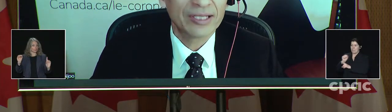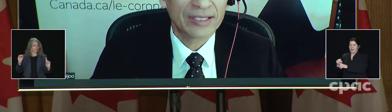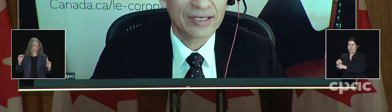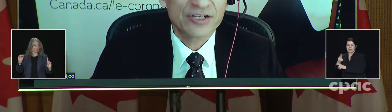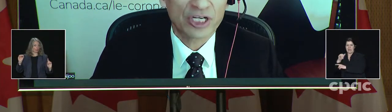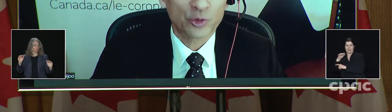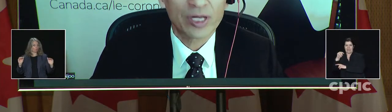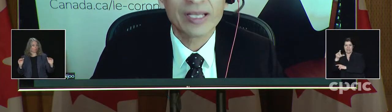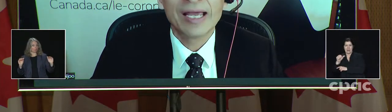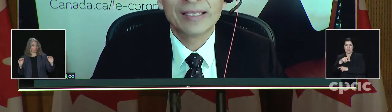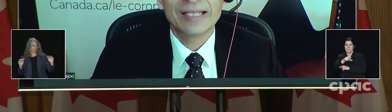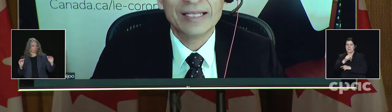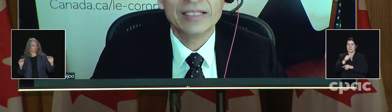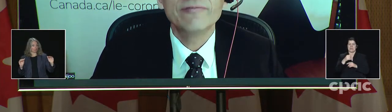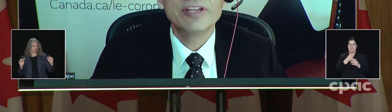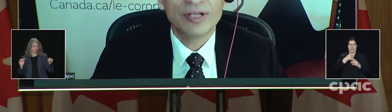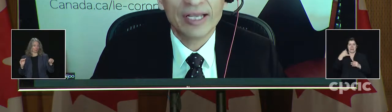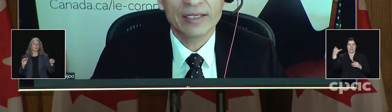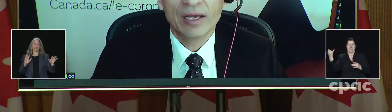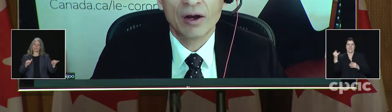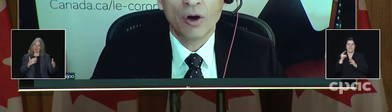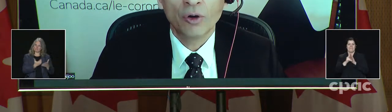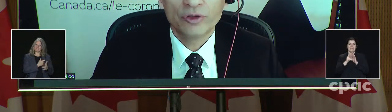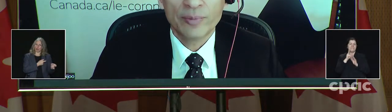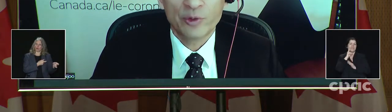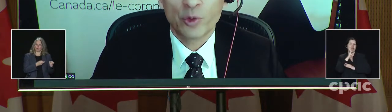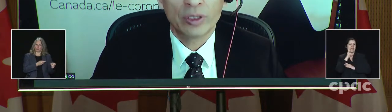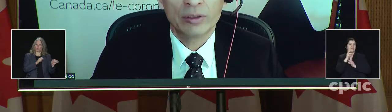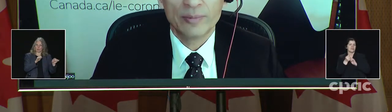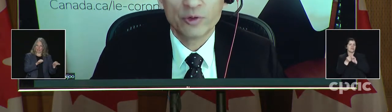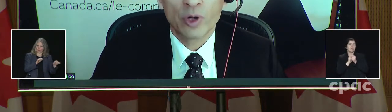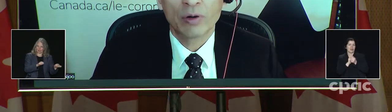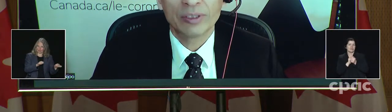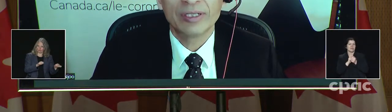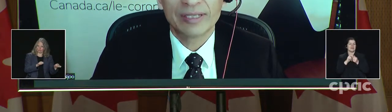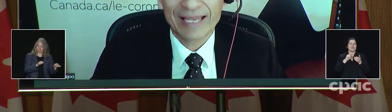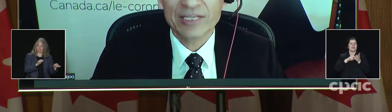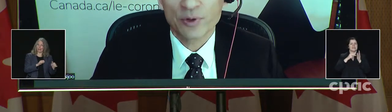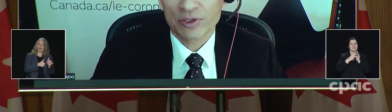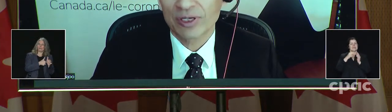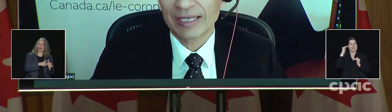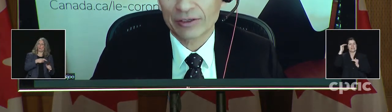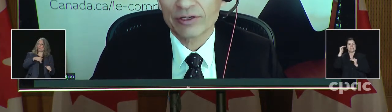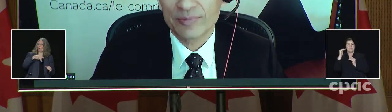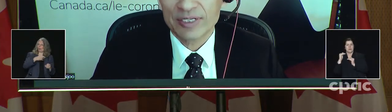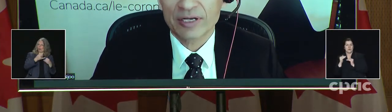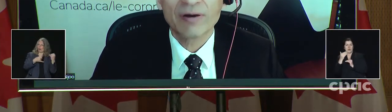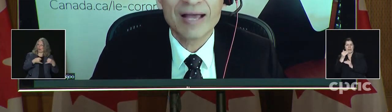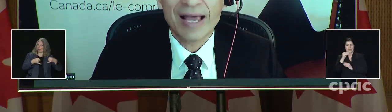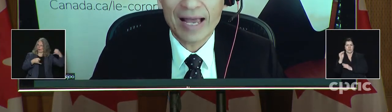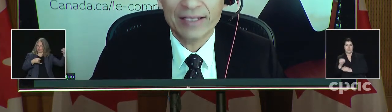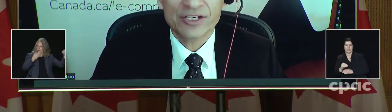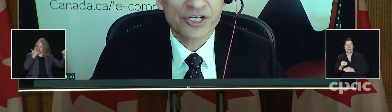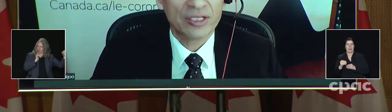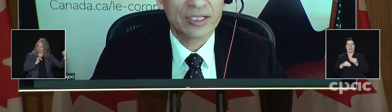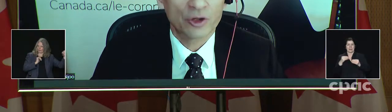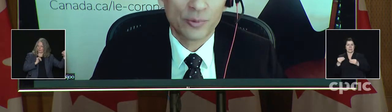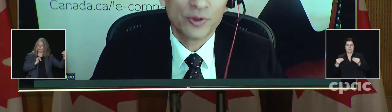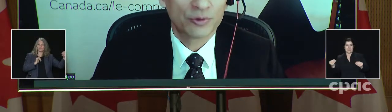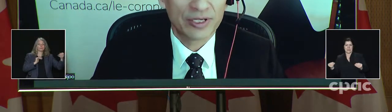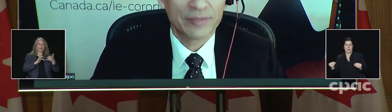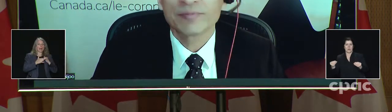long de la trajectoire de la ligne violette en diminuant de 15 la transmission à l'échelle